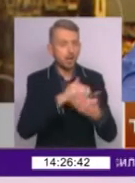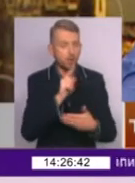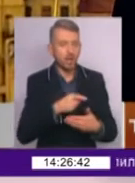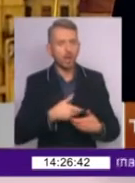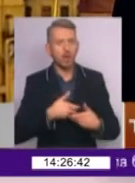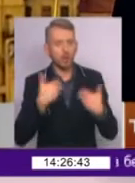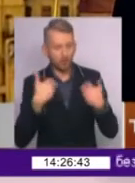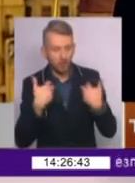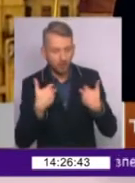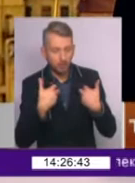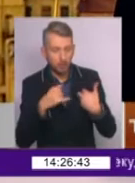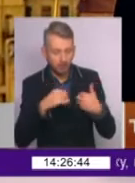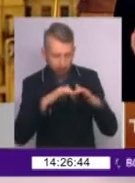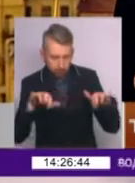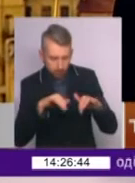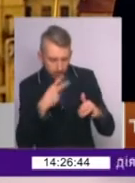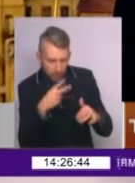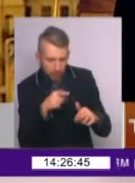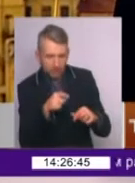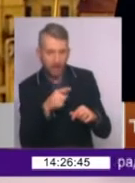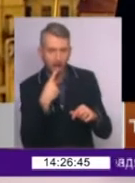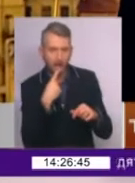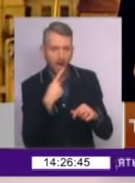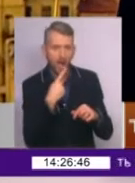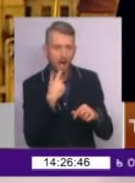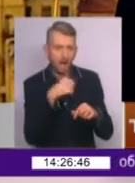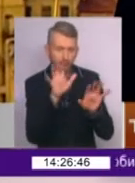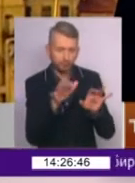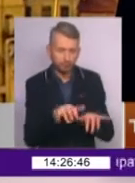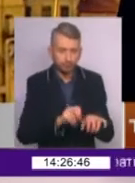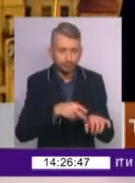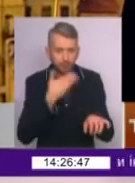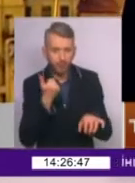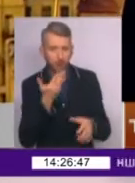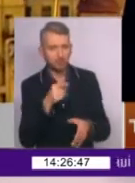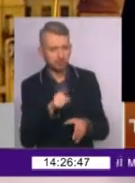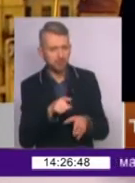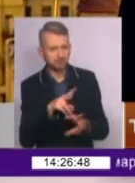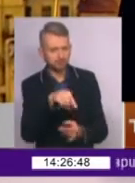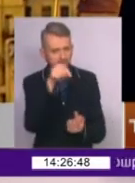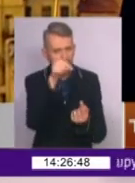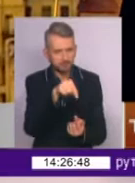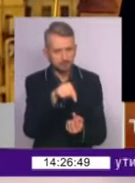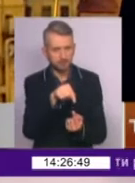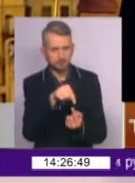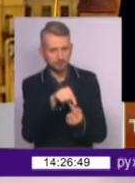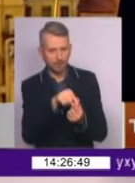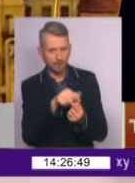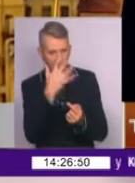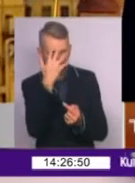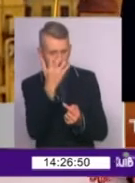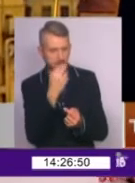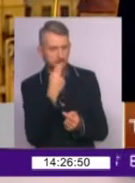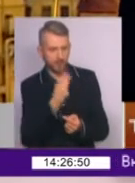роздягнути, подивитися, чи немає висипки. Висипка має досить такий специфічний характер, вона така зірчата, така темна,